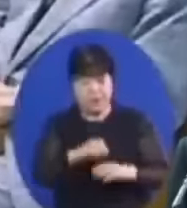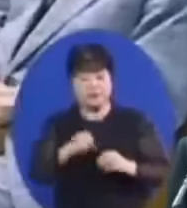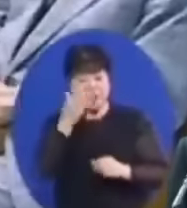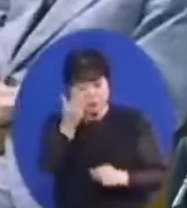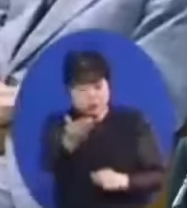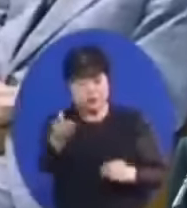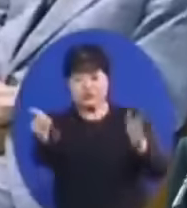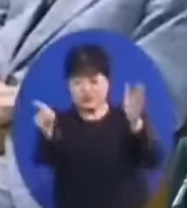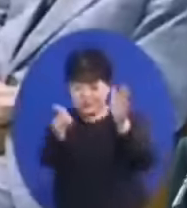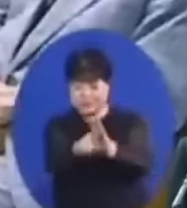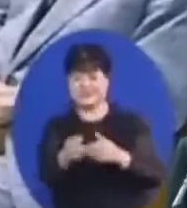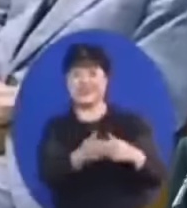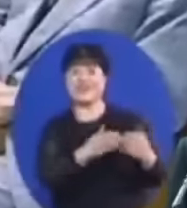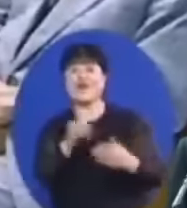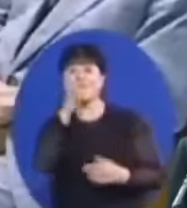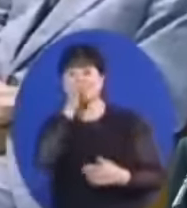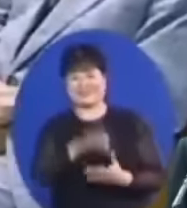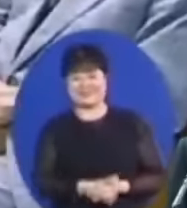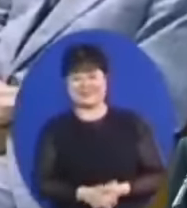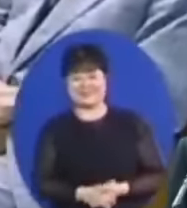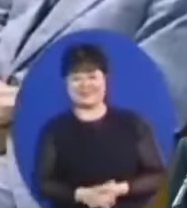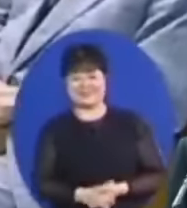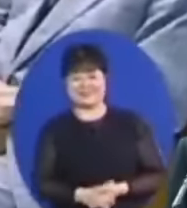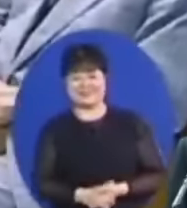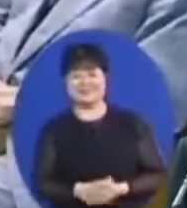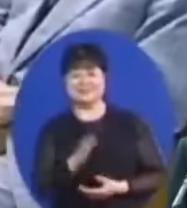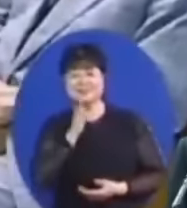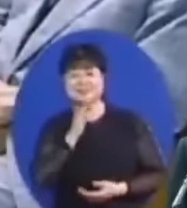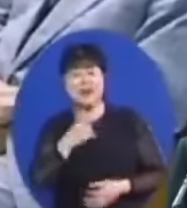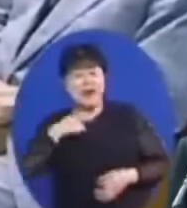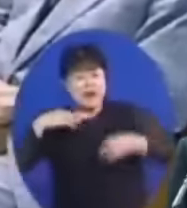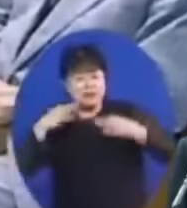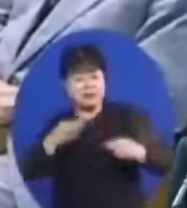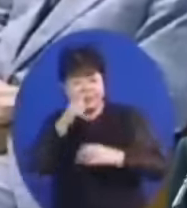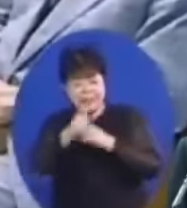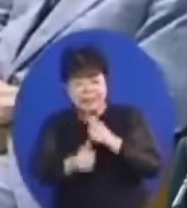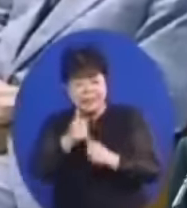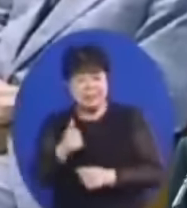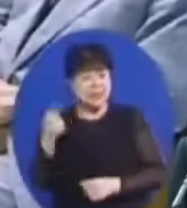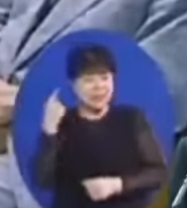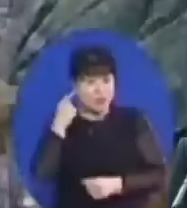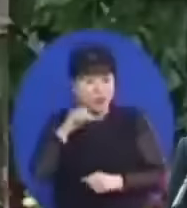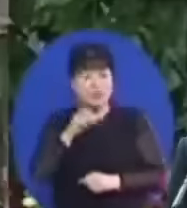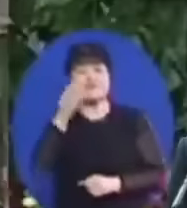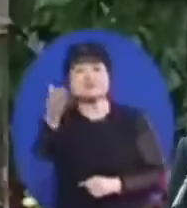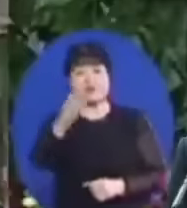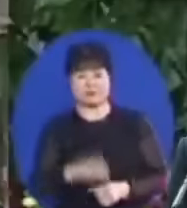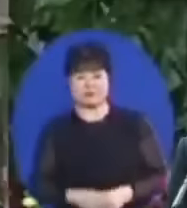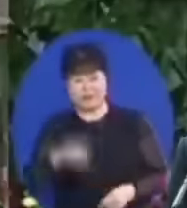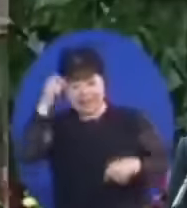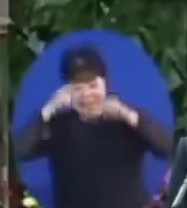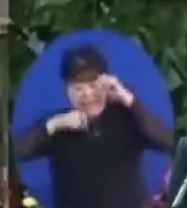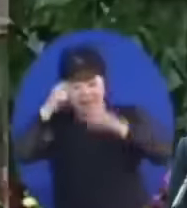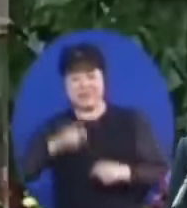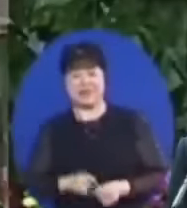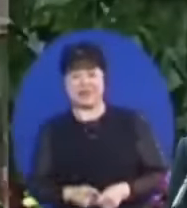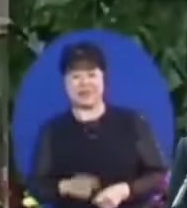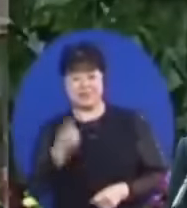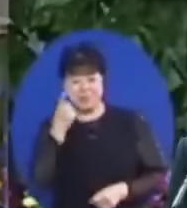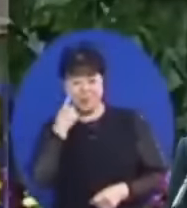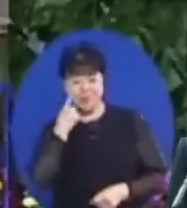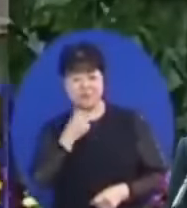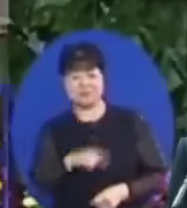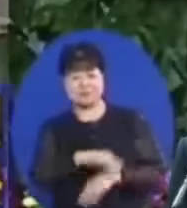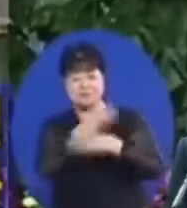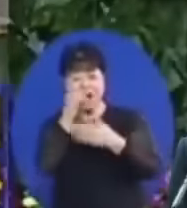것을 저는 체험했습니다. 막무가내의 부르짖음에 하나님도 어찌할 수 없는 것입니다. 예레미야서 29장 13절에